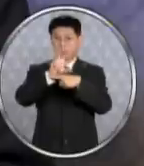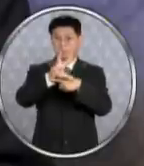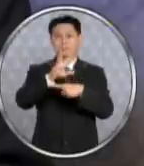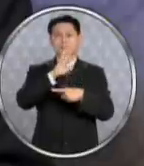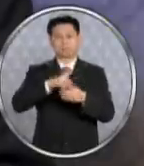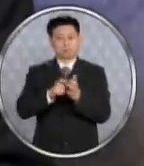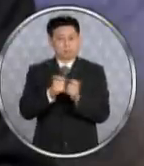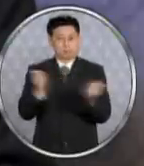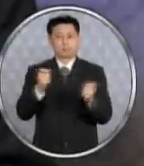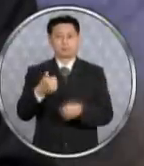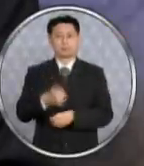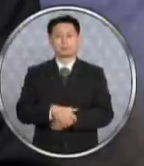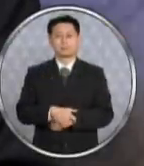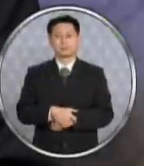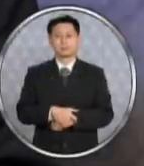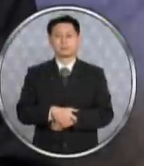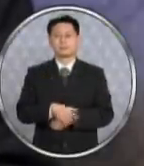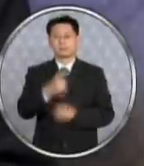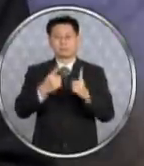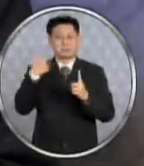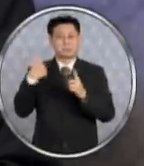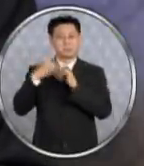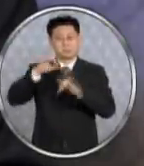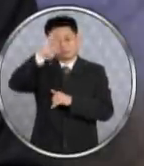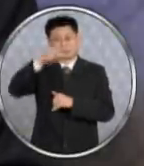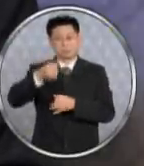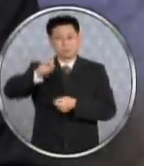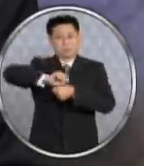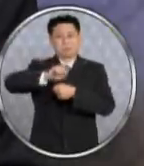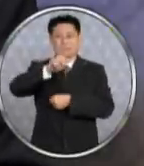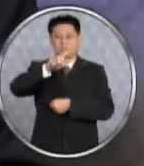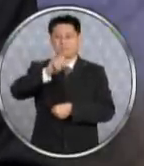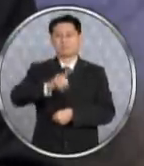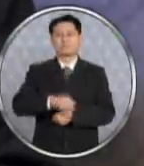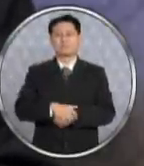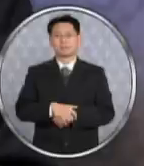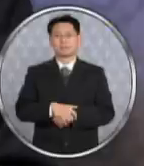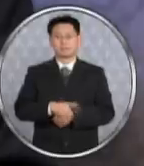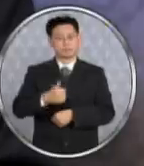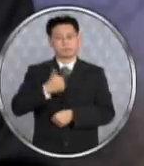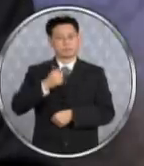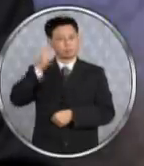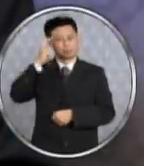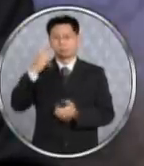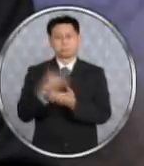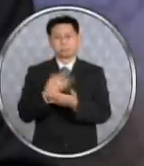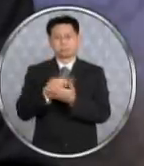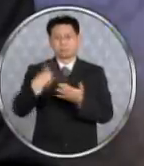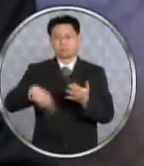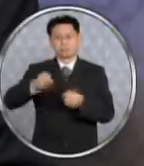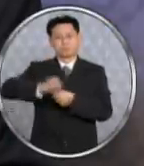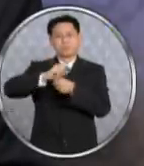是长期的工作。这要比民进党执政时期多了21万，但是我还是不满意，还会继续增